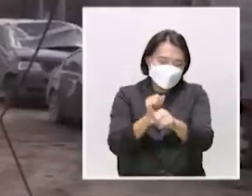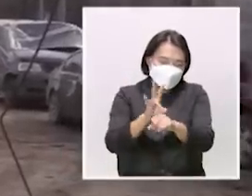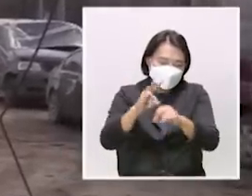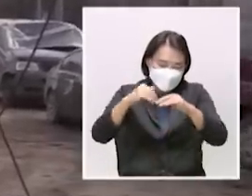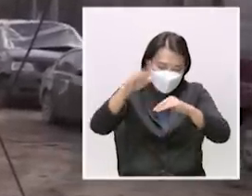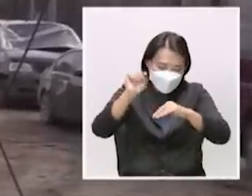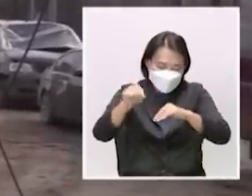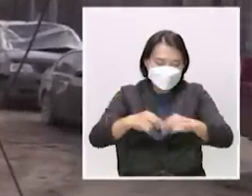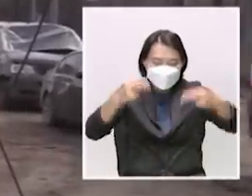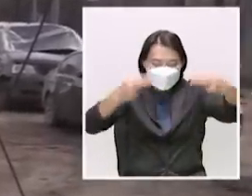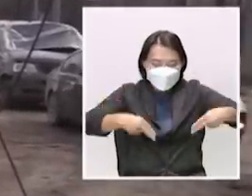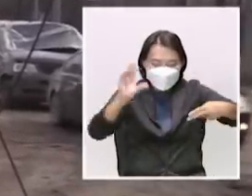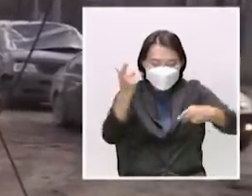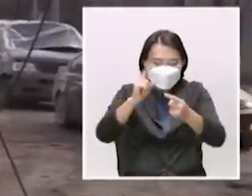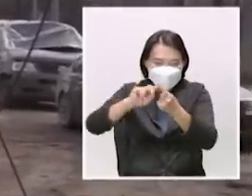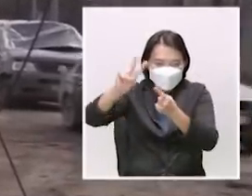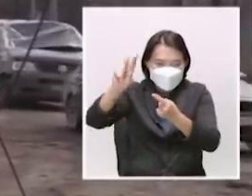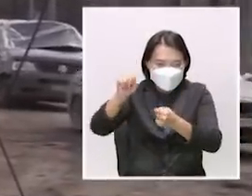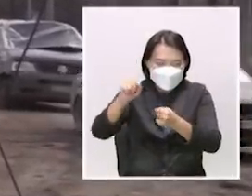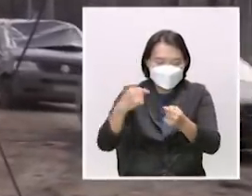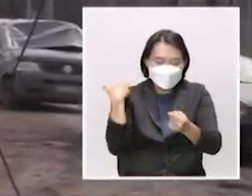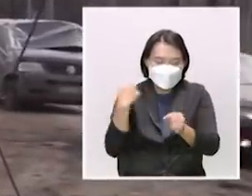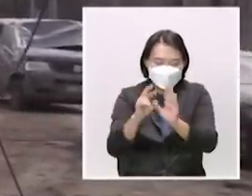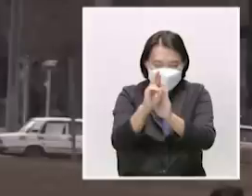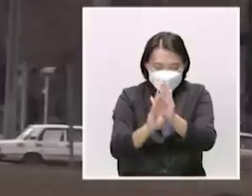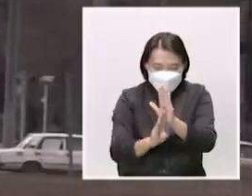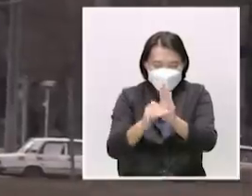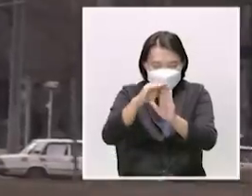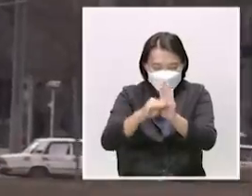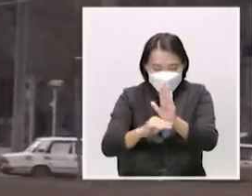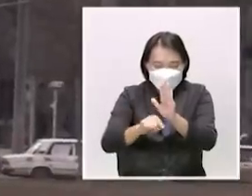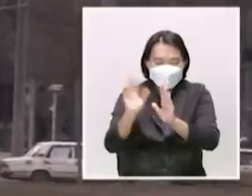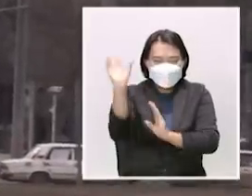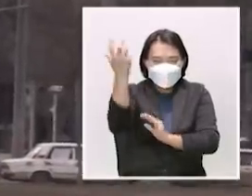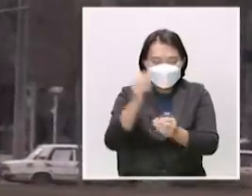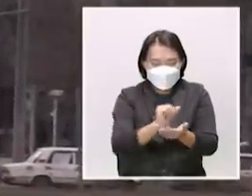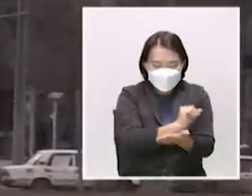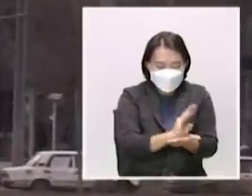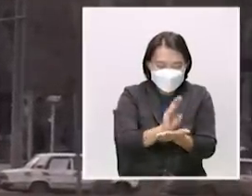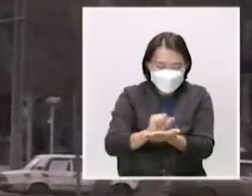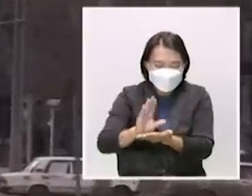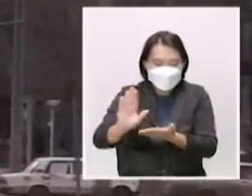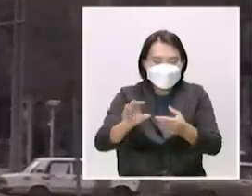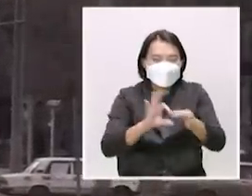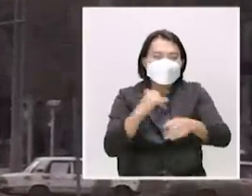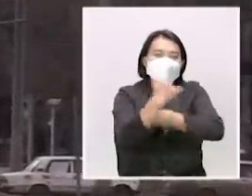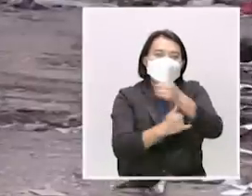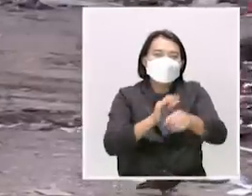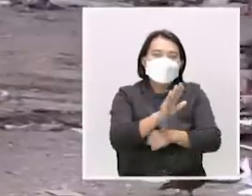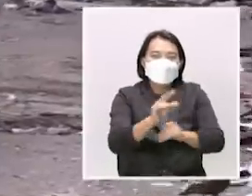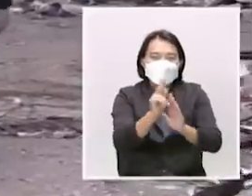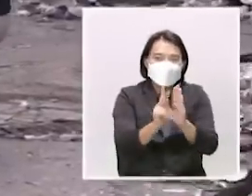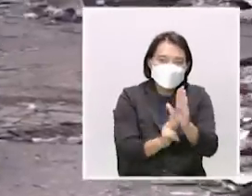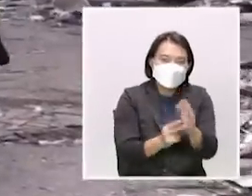ีก็คหสครับโงทสองเขาก็ตั้งระเบียบโลกขึมามีสถามันต่ ระหวางประเทศและกฎหมาย